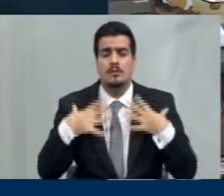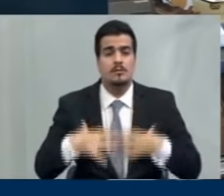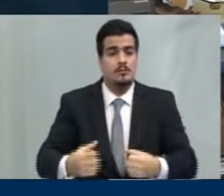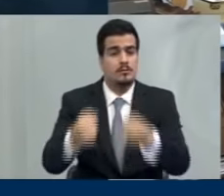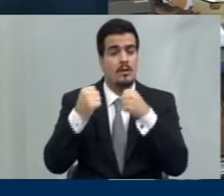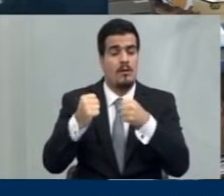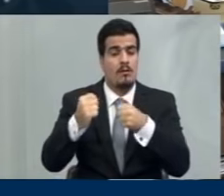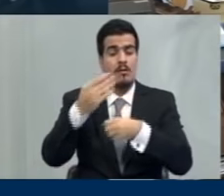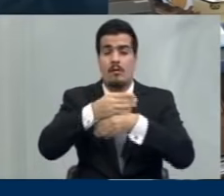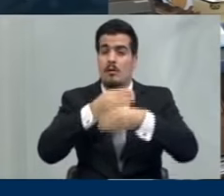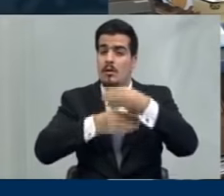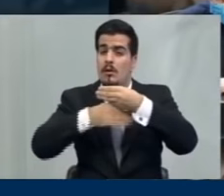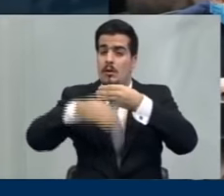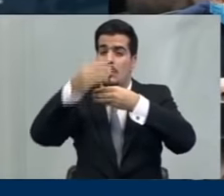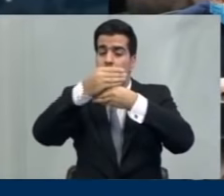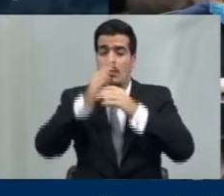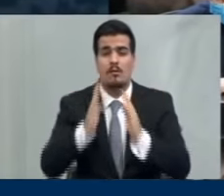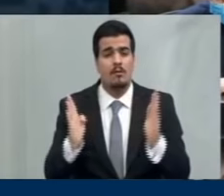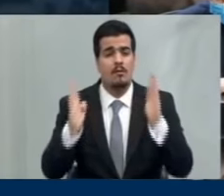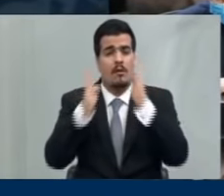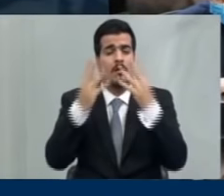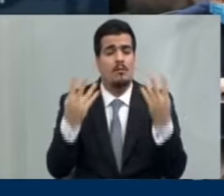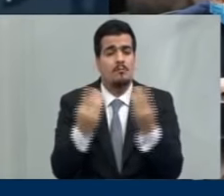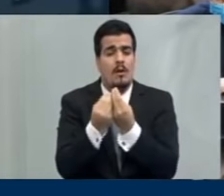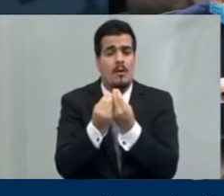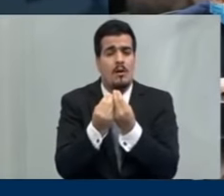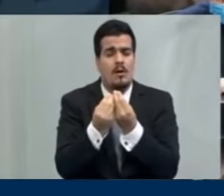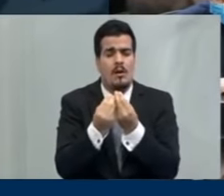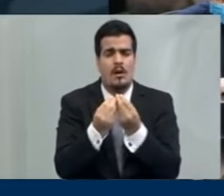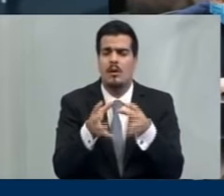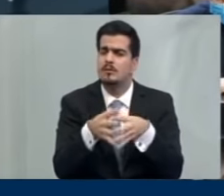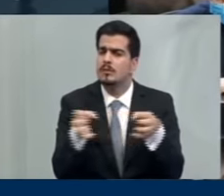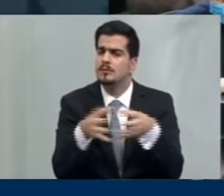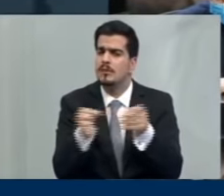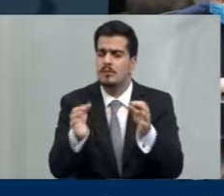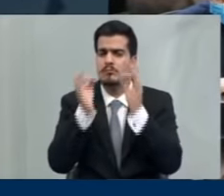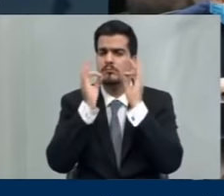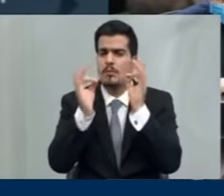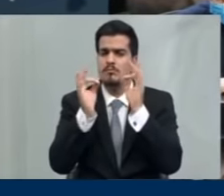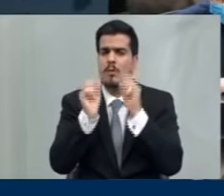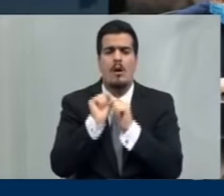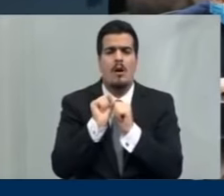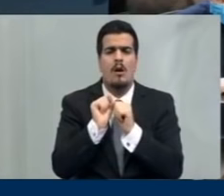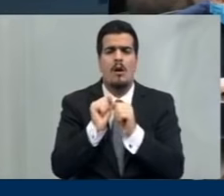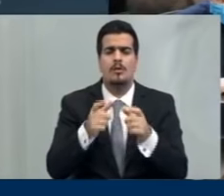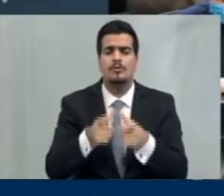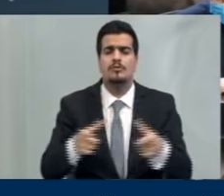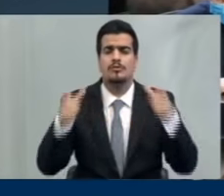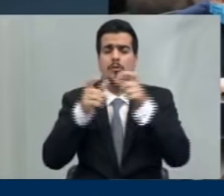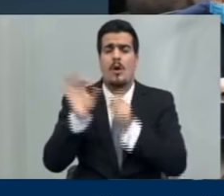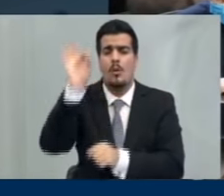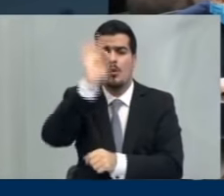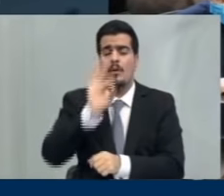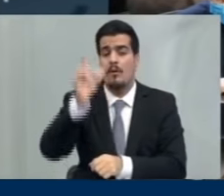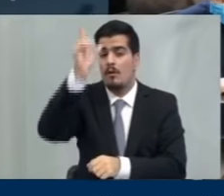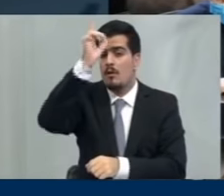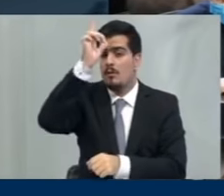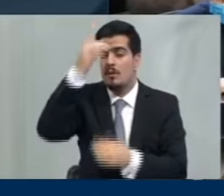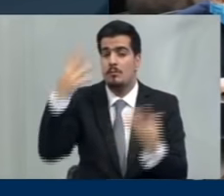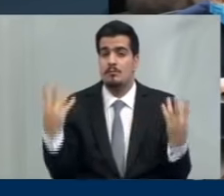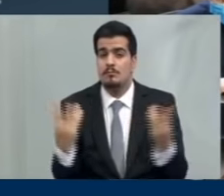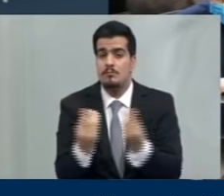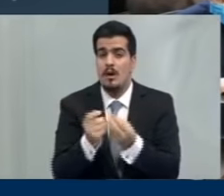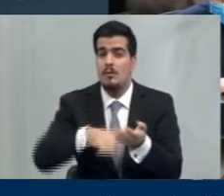والإسكان، بالإضافة إلى لقاءات ستكون ضمن مخرجات القمة الثلاثية المنعقدة في عمان والتي وثق عنها